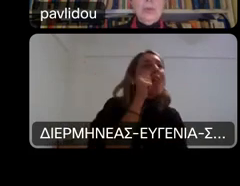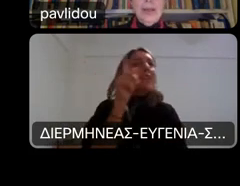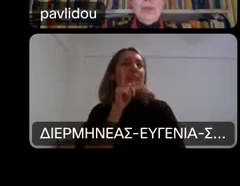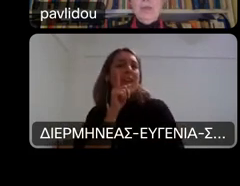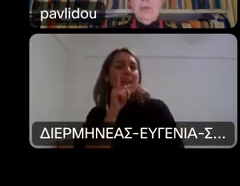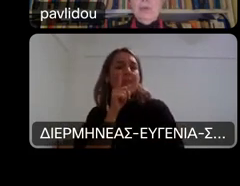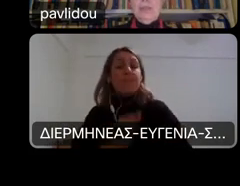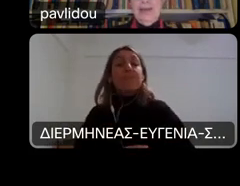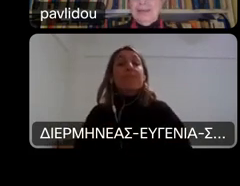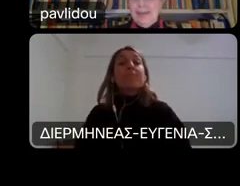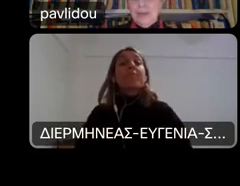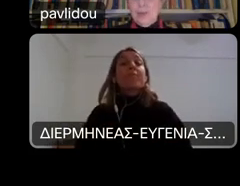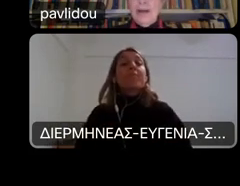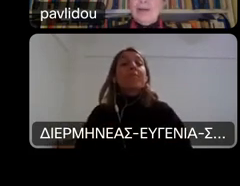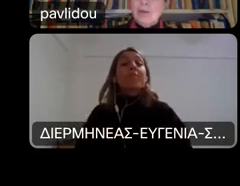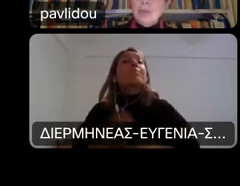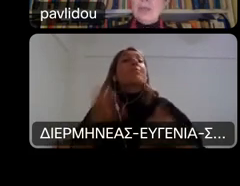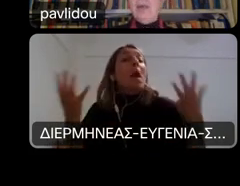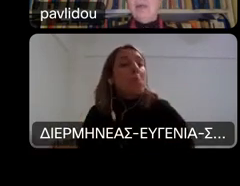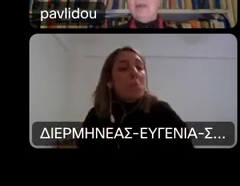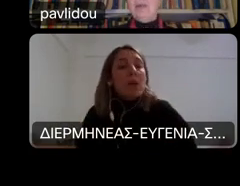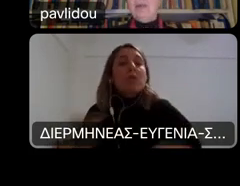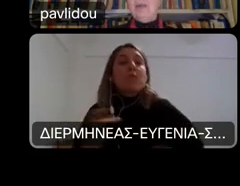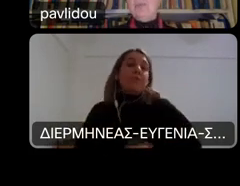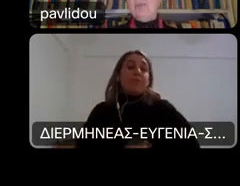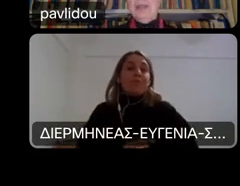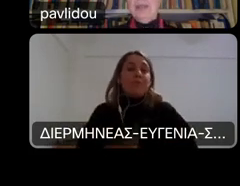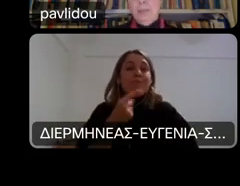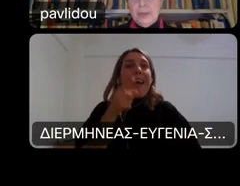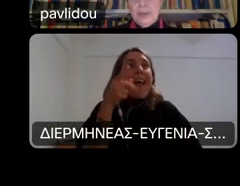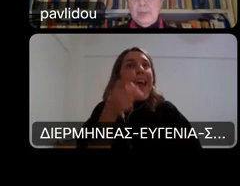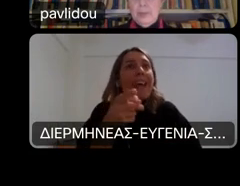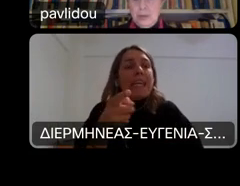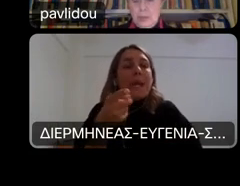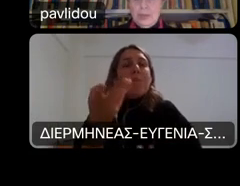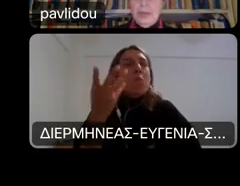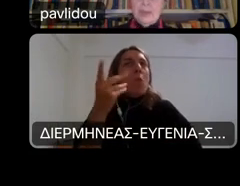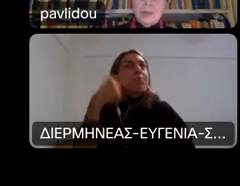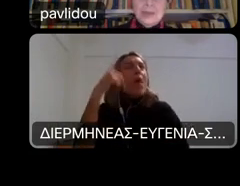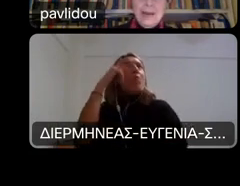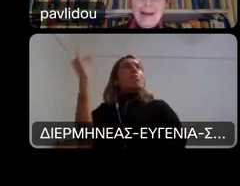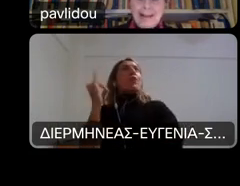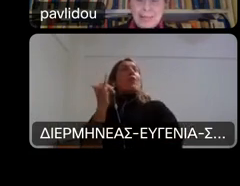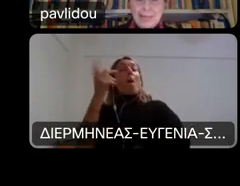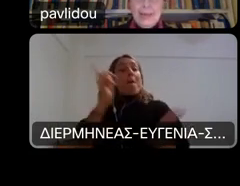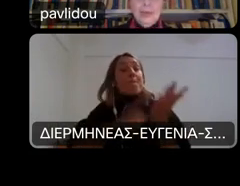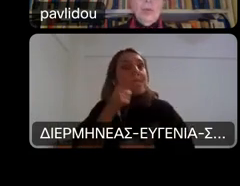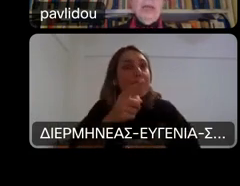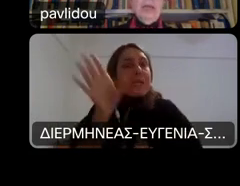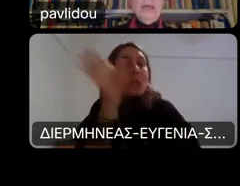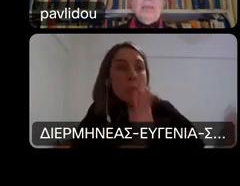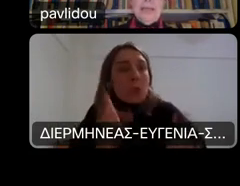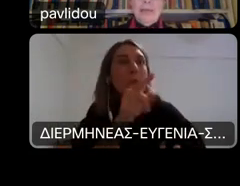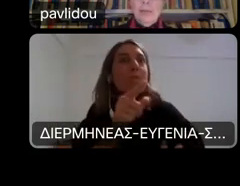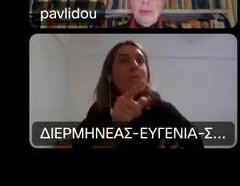Συνεπώς, πρέπει να τον αναζητήσουμε ακόμη και εκεί που δεν τον υποψιαζόμαστε. Δυστυχώς είναι αδύνατον